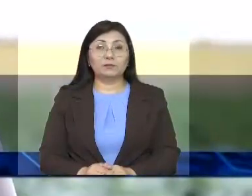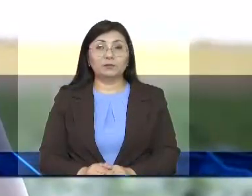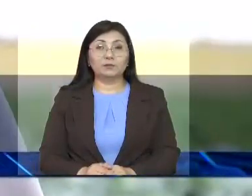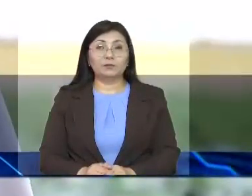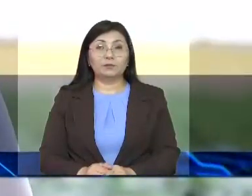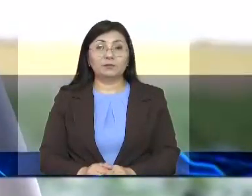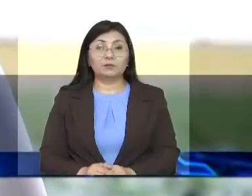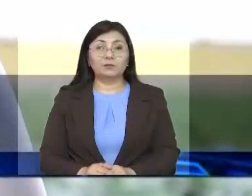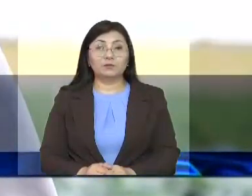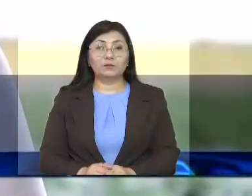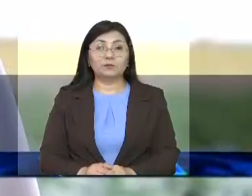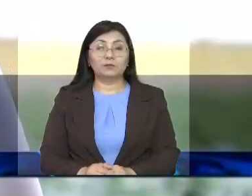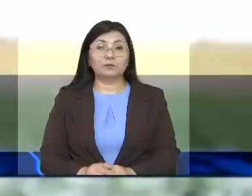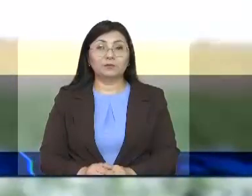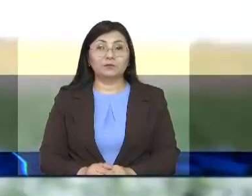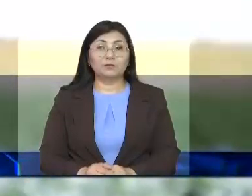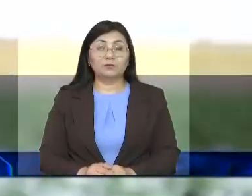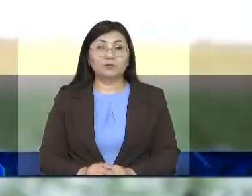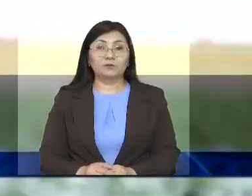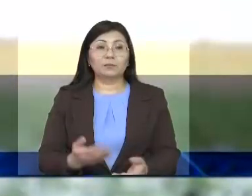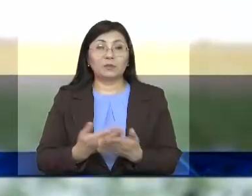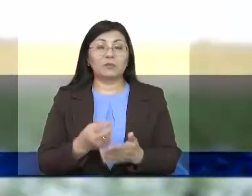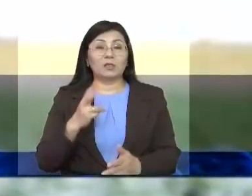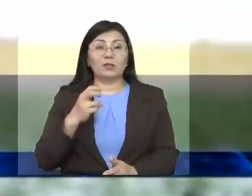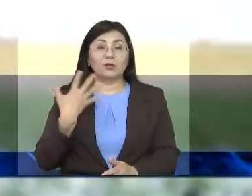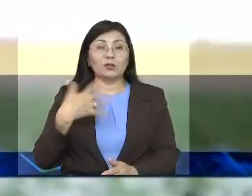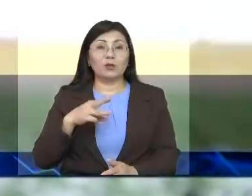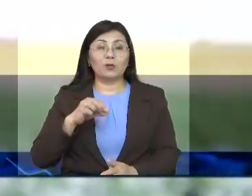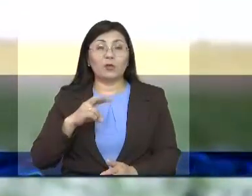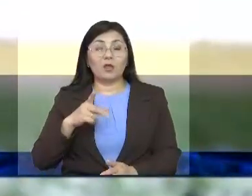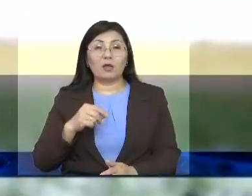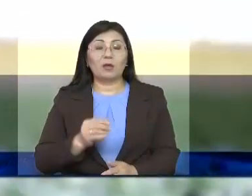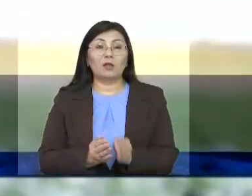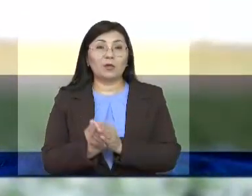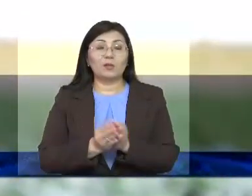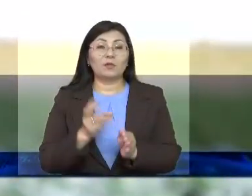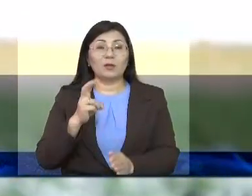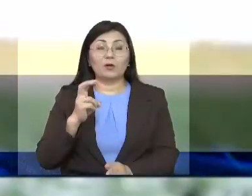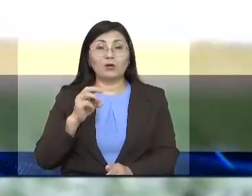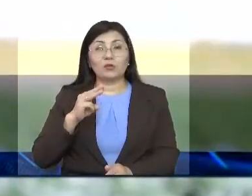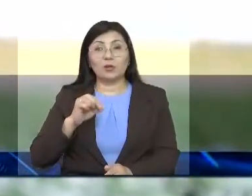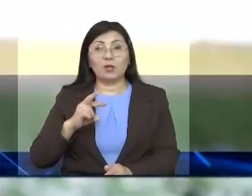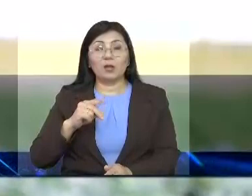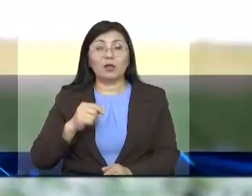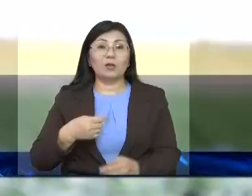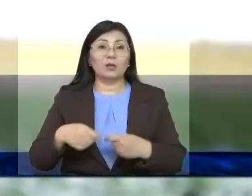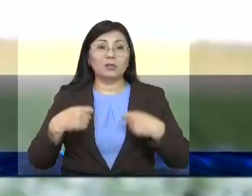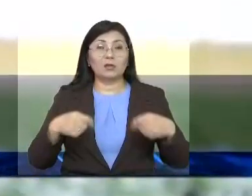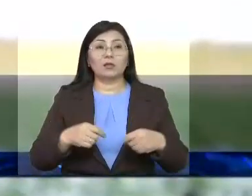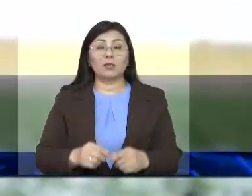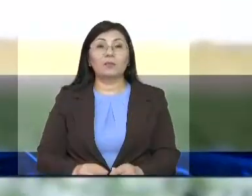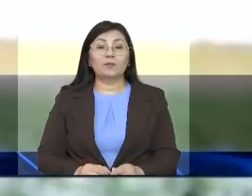нарықта бағадан төменде қойып сатамыз. Мысалы 250 теңгеден огурцалар болса 200 теңгеден береміз.